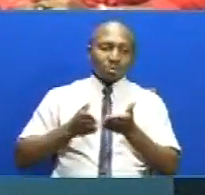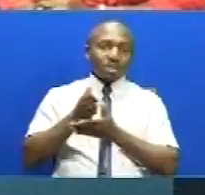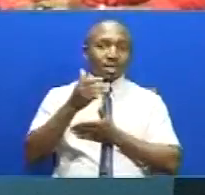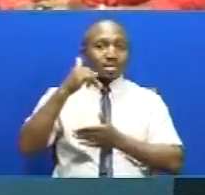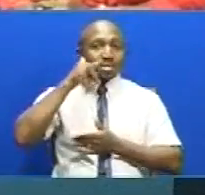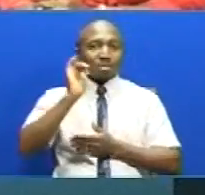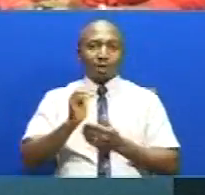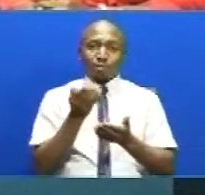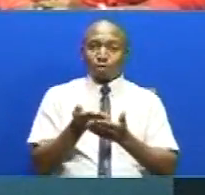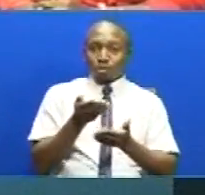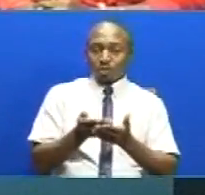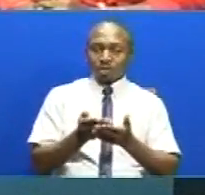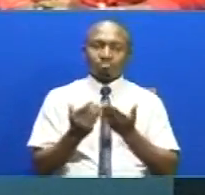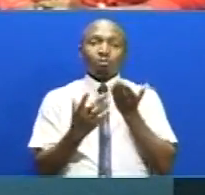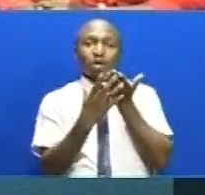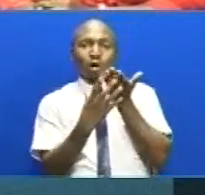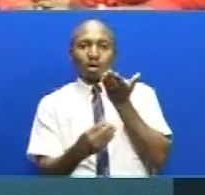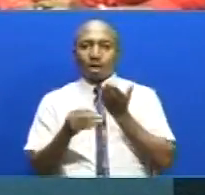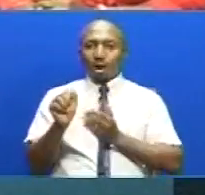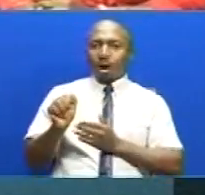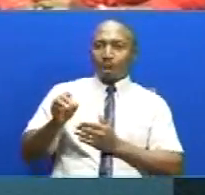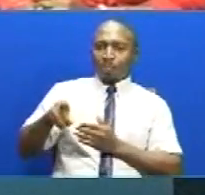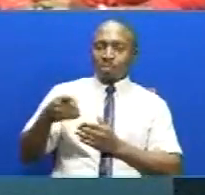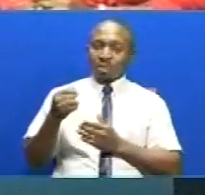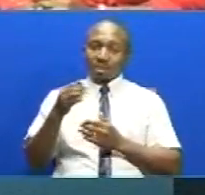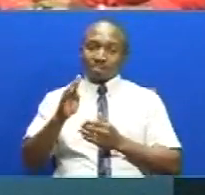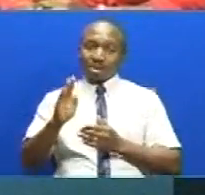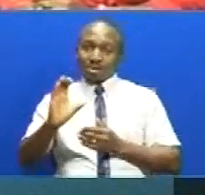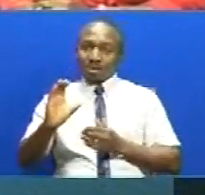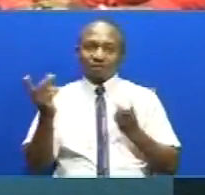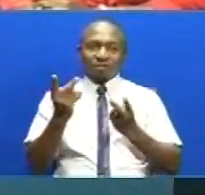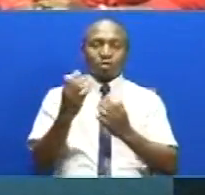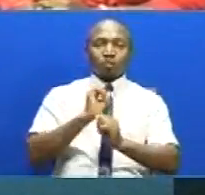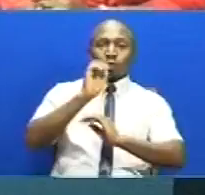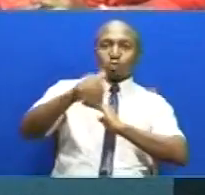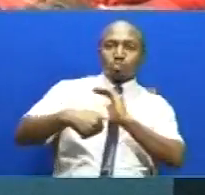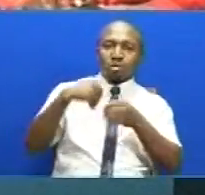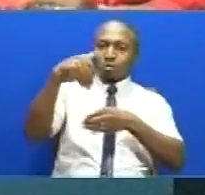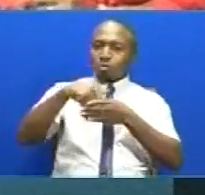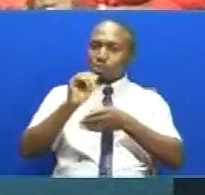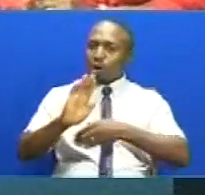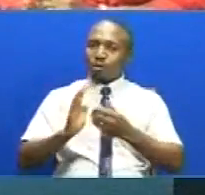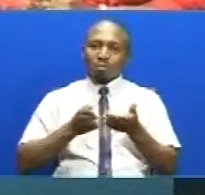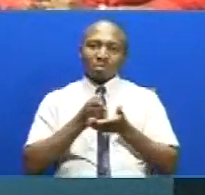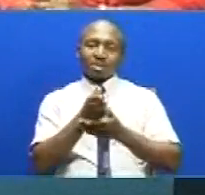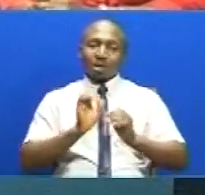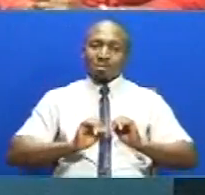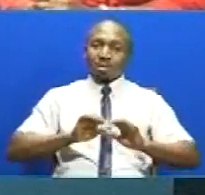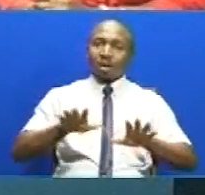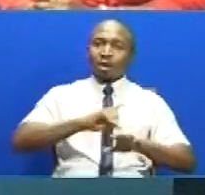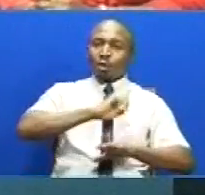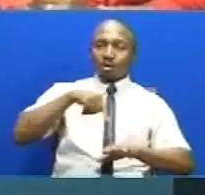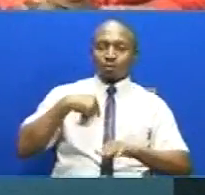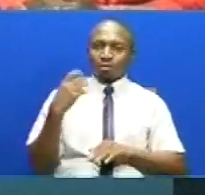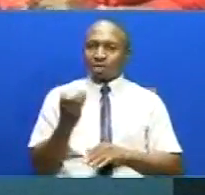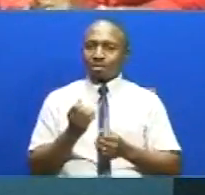ya kiganjani kwa kupakua app ya TBC, na vile vile unaweza kututumia ujumbe wako kupitia mitandao yetu ya kijamii